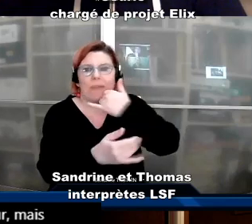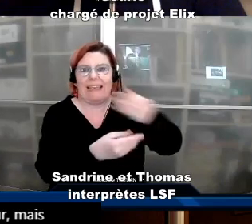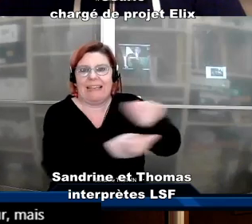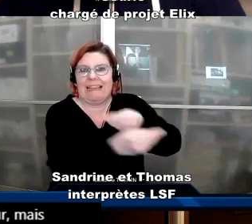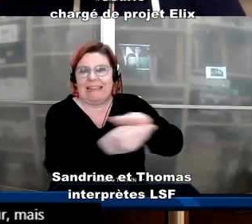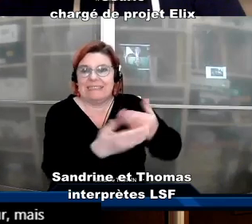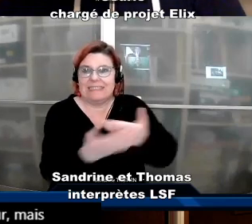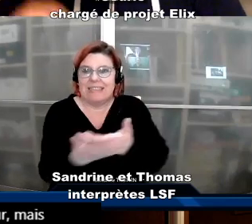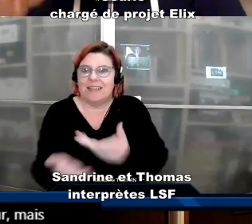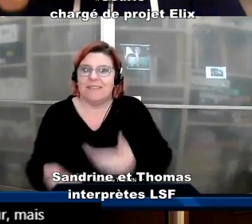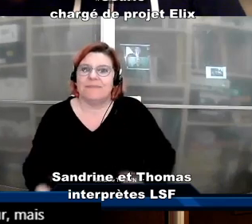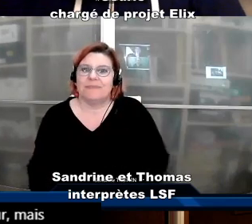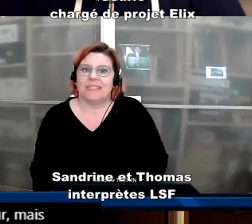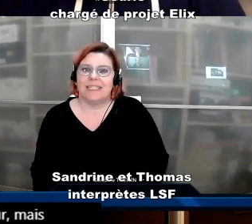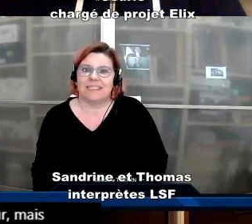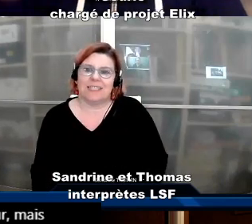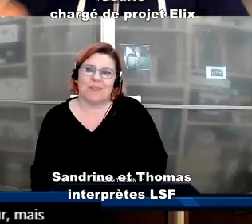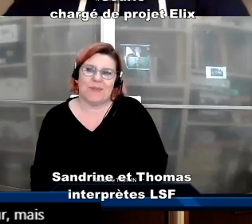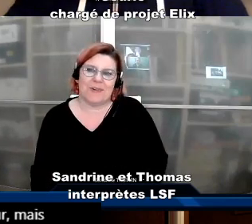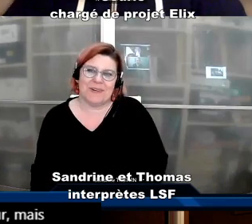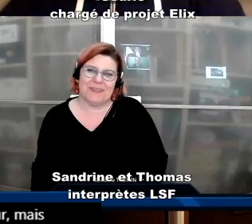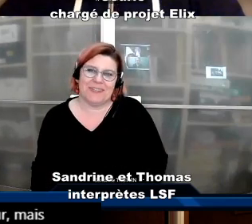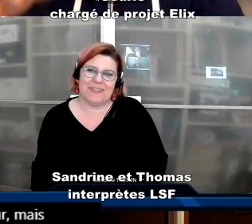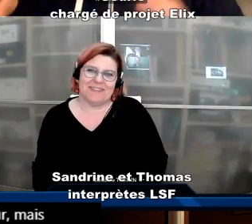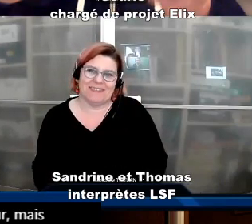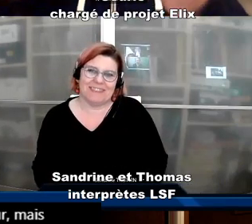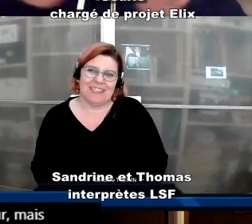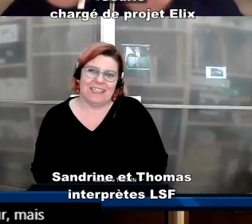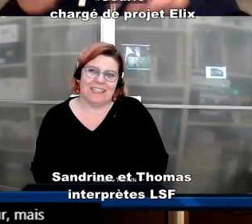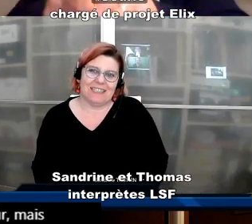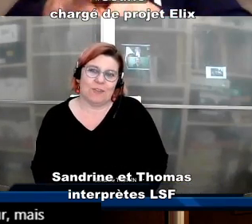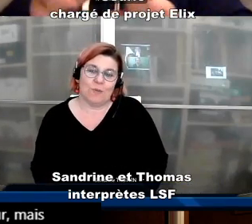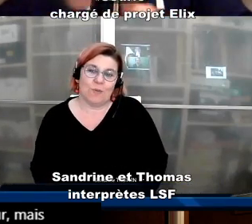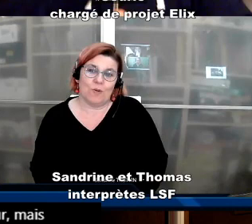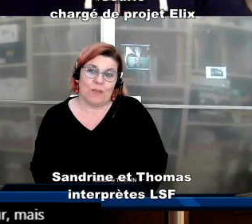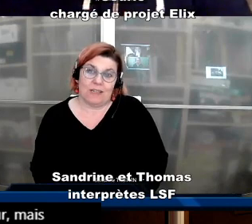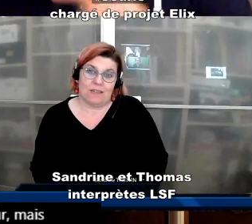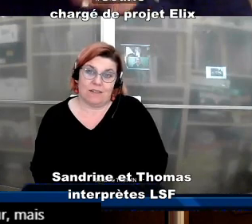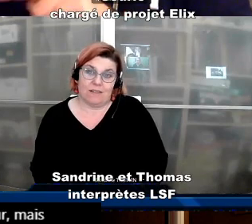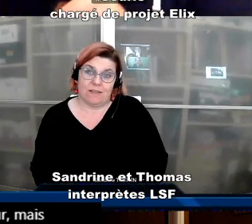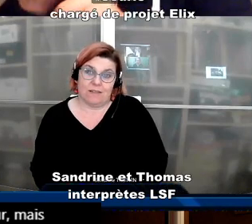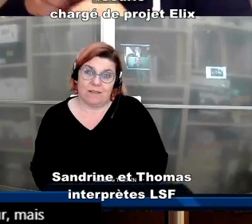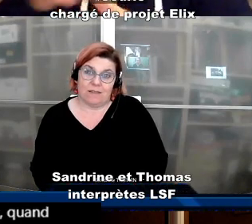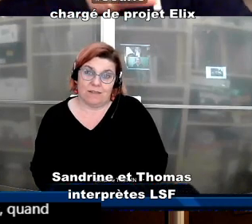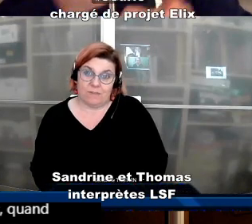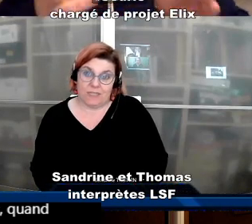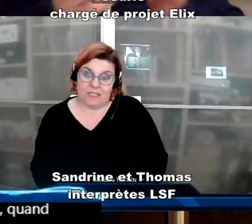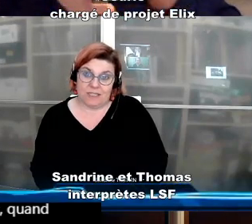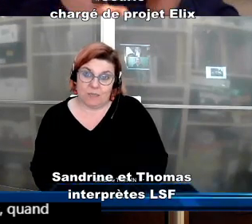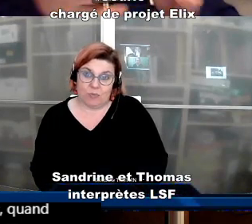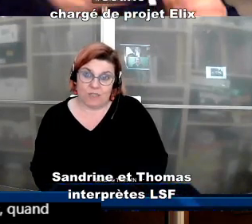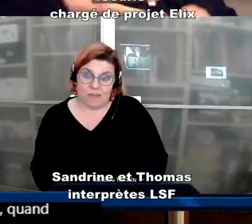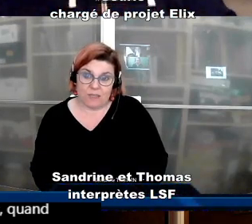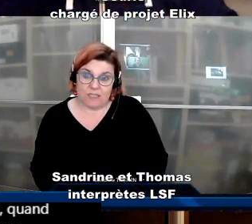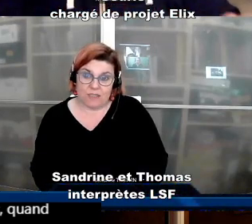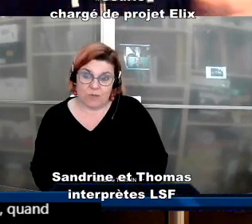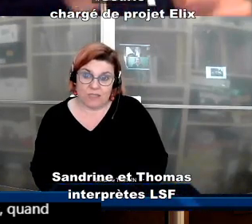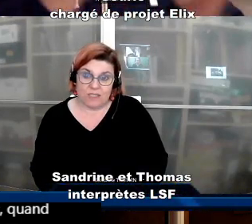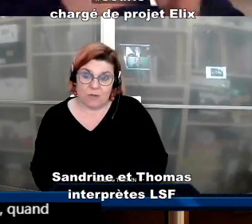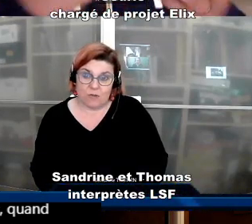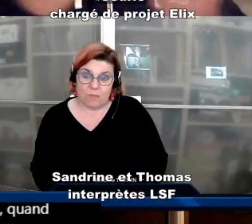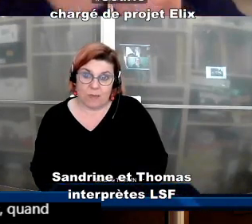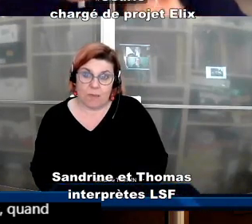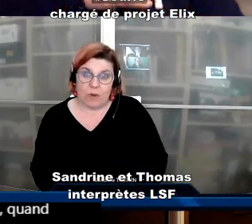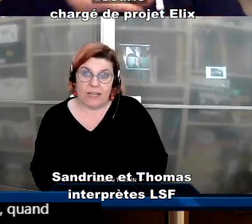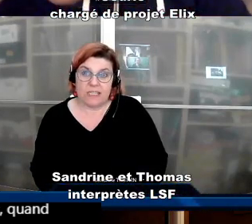Exactement, oui. Exactement. Mais c'est pour ça, mais c'est